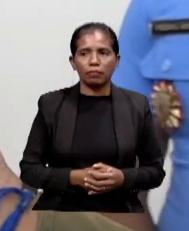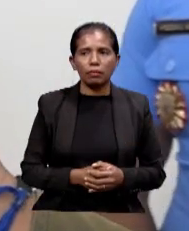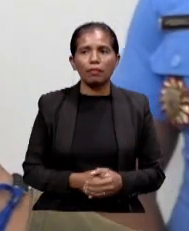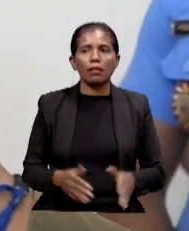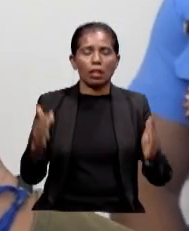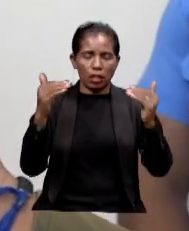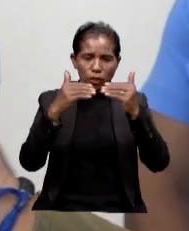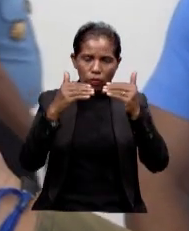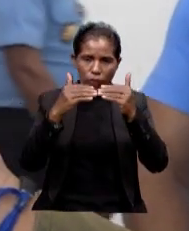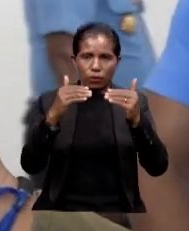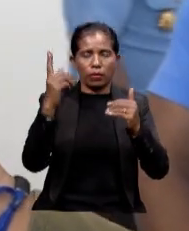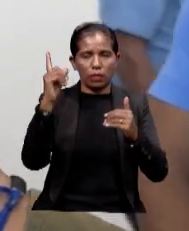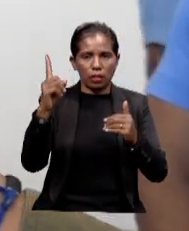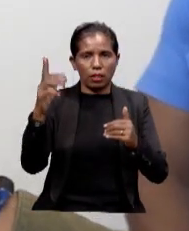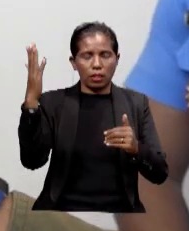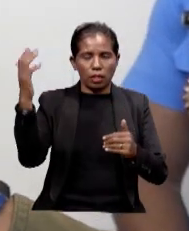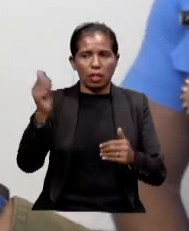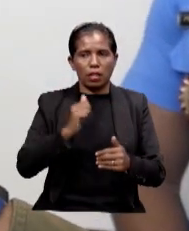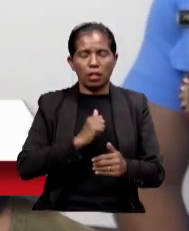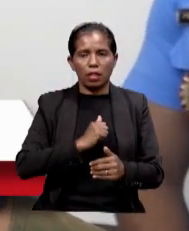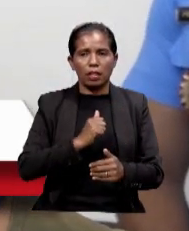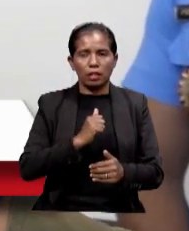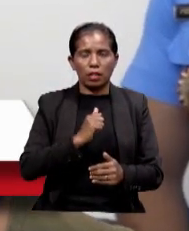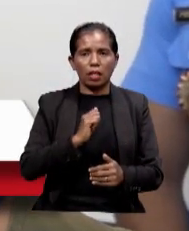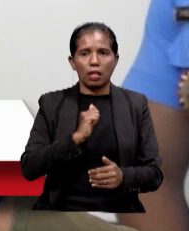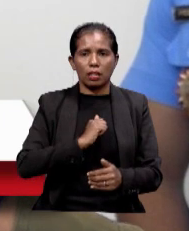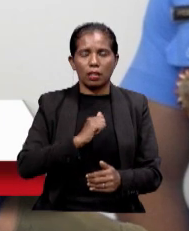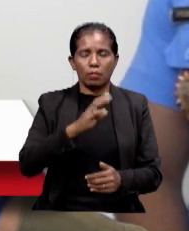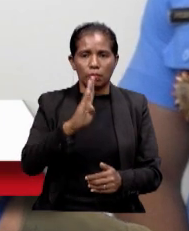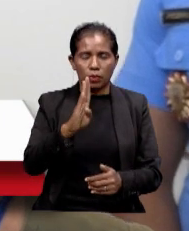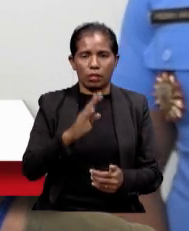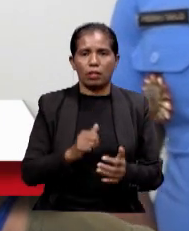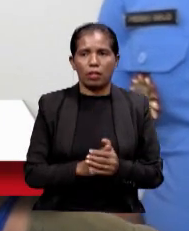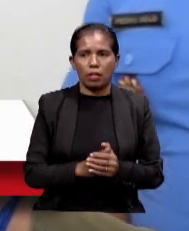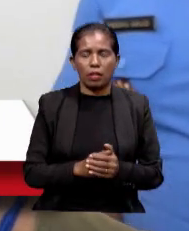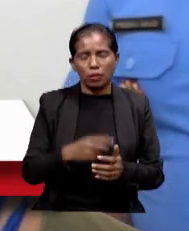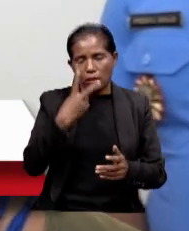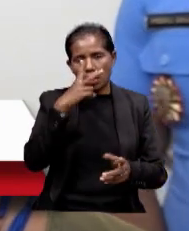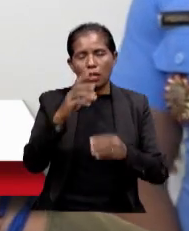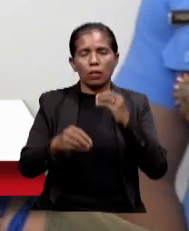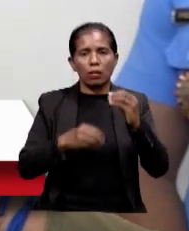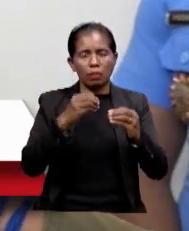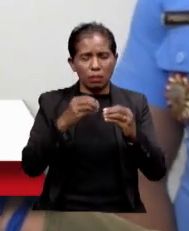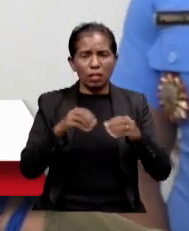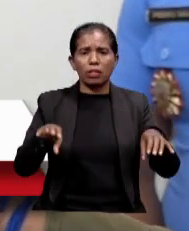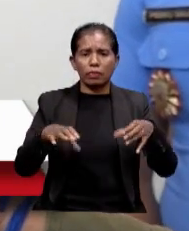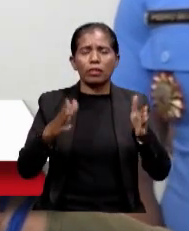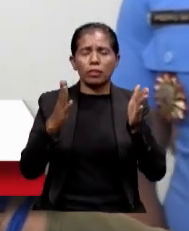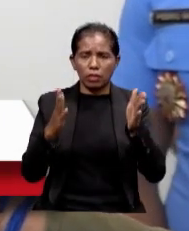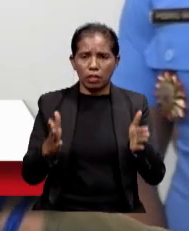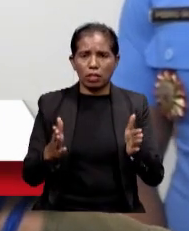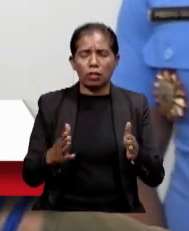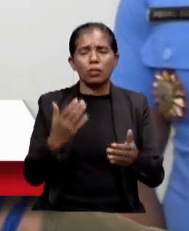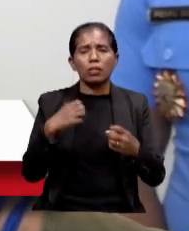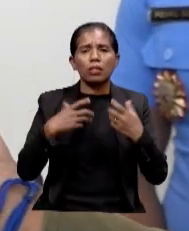encontro kalau ya atambua ne encontro ida para tu hare kono ba servisu sira oin satu bele